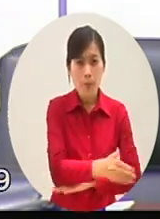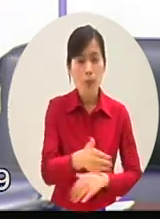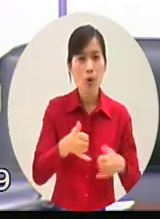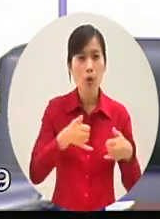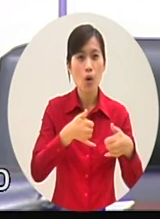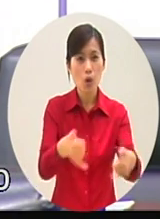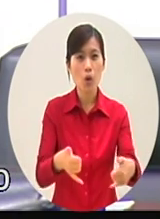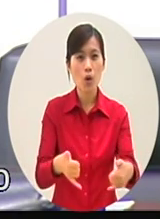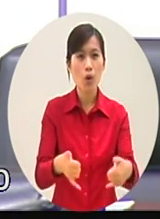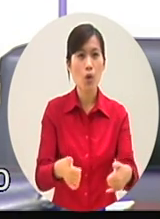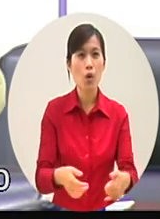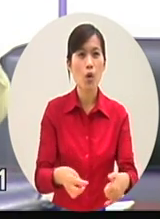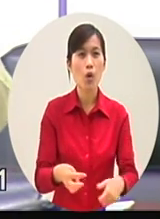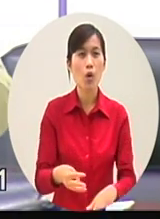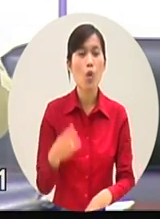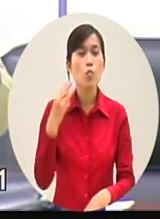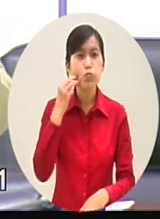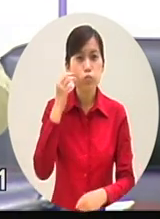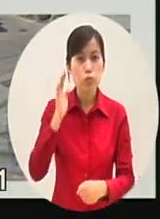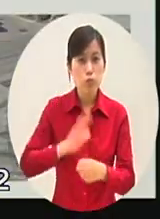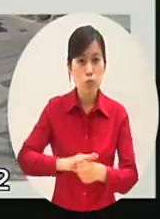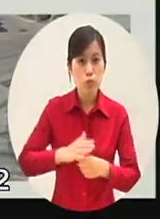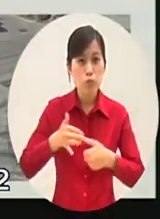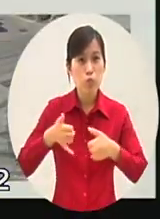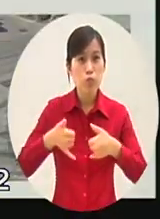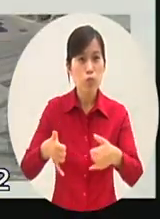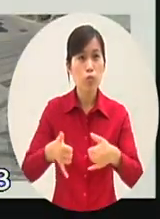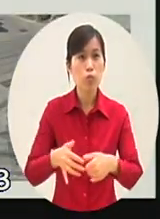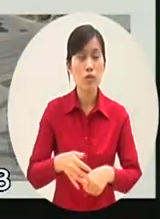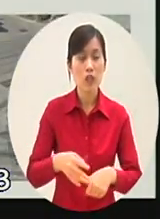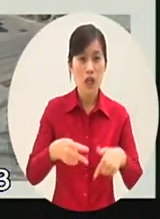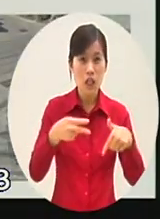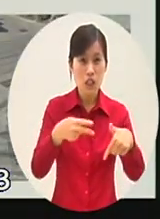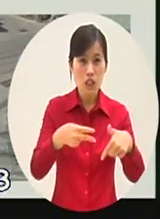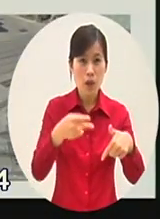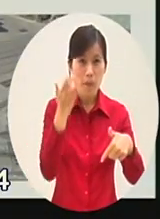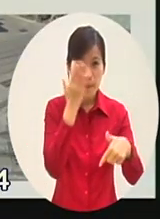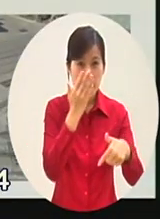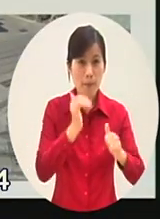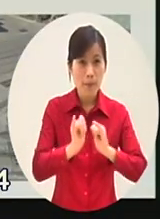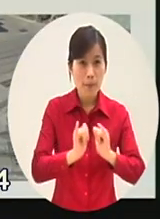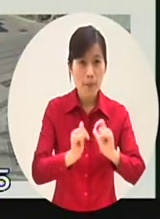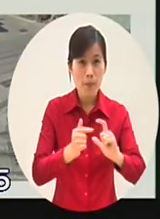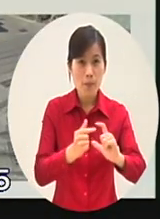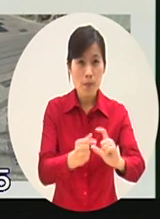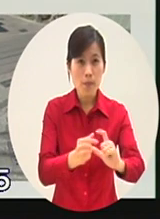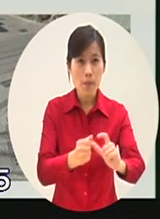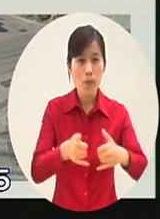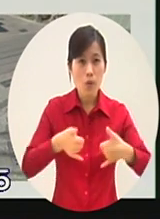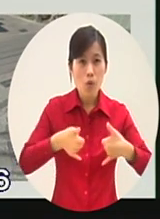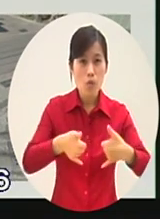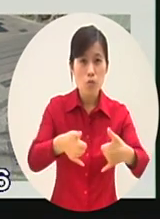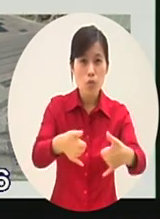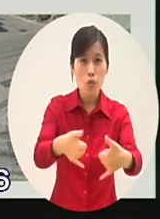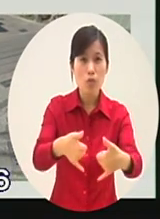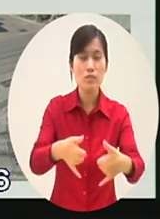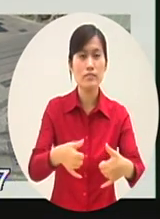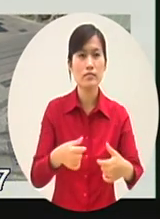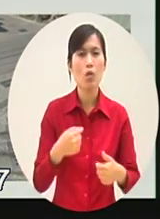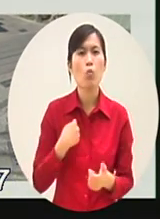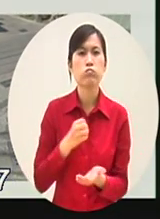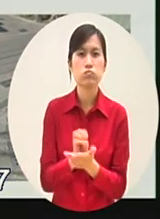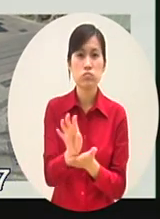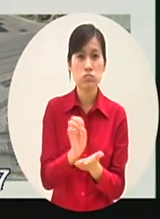路这个路段，还有这个人美社区这个道路我报告市